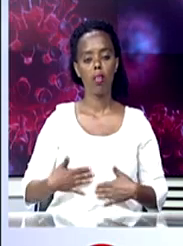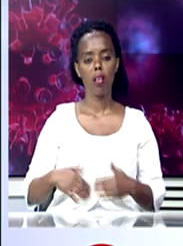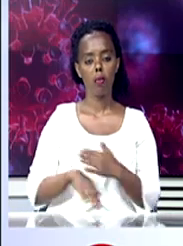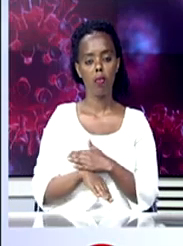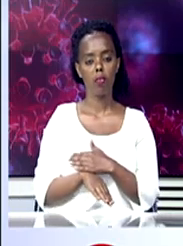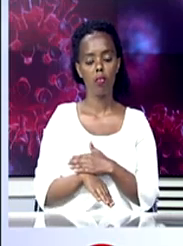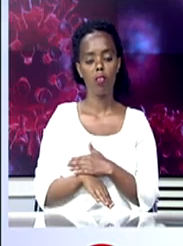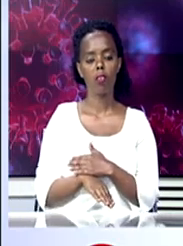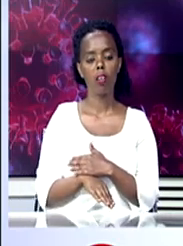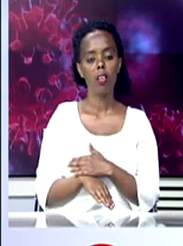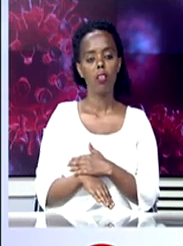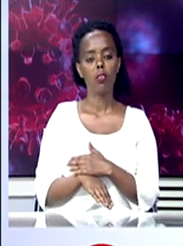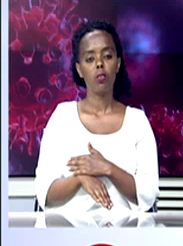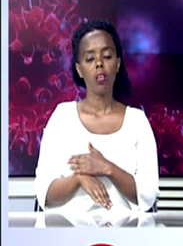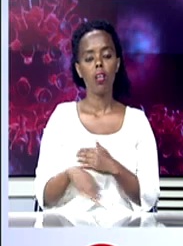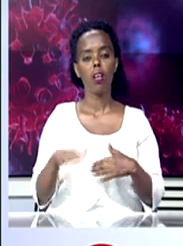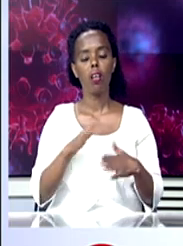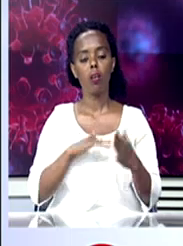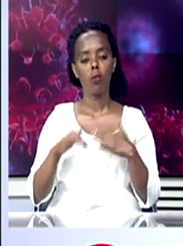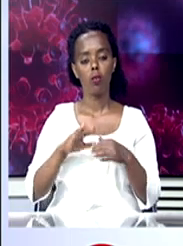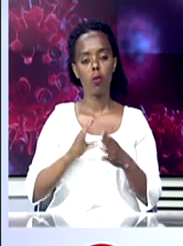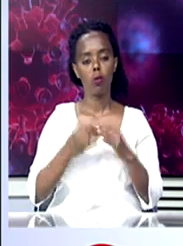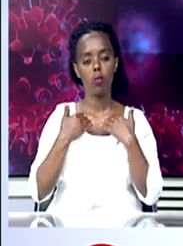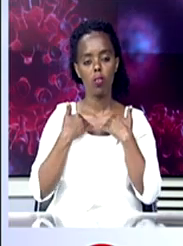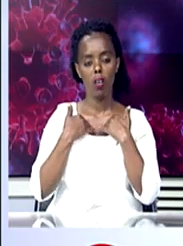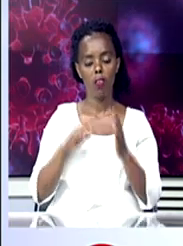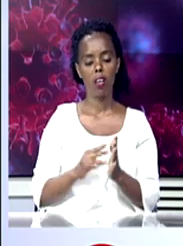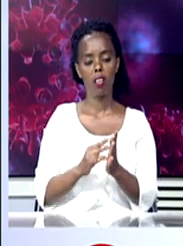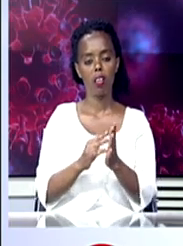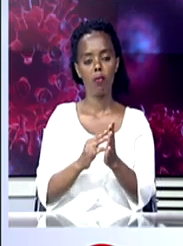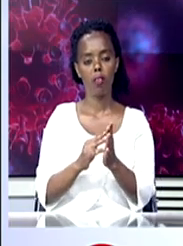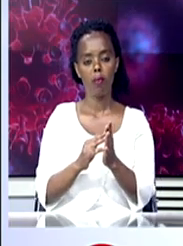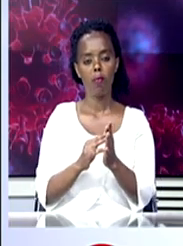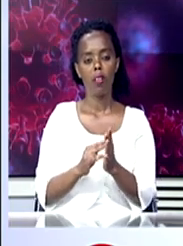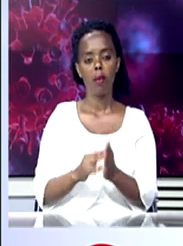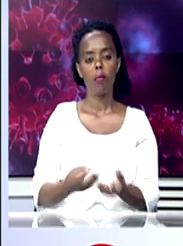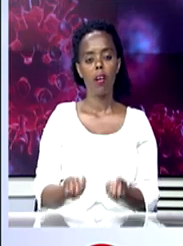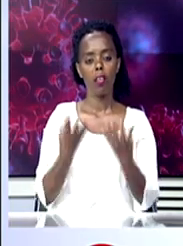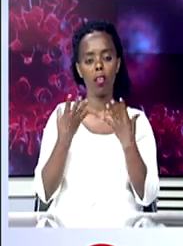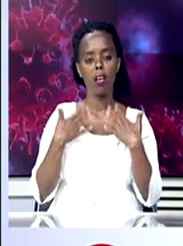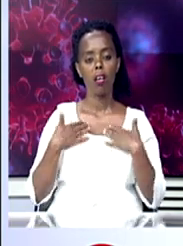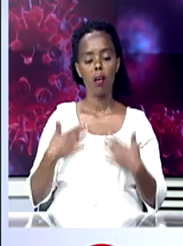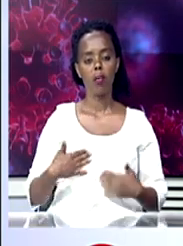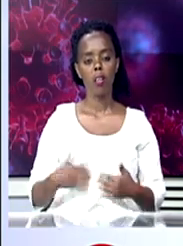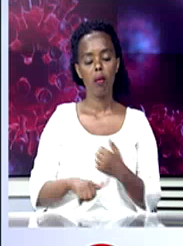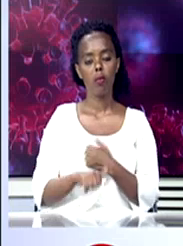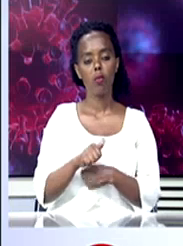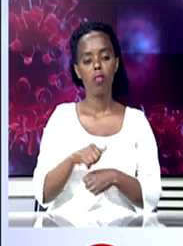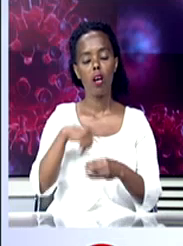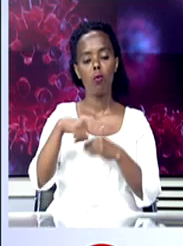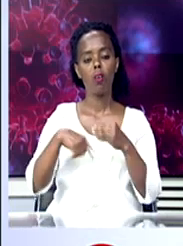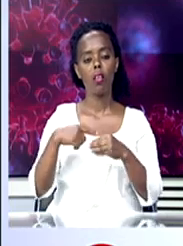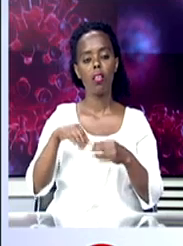of harka galfachuudhaaf illee kan rakkoo ta'utu jira. Fakkeenyaaf bayi ina kama midam tota na noke nya ke